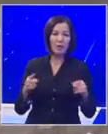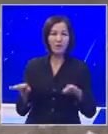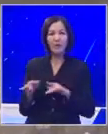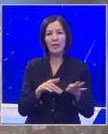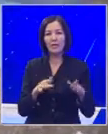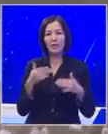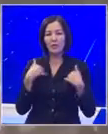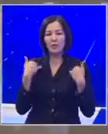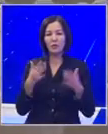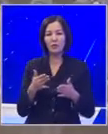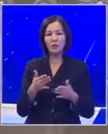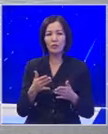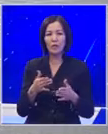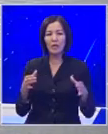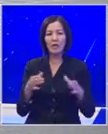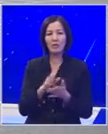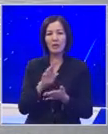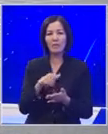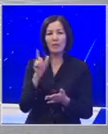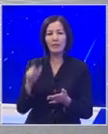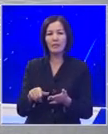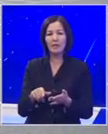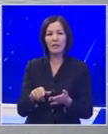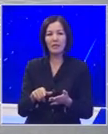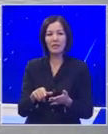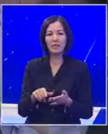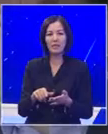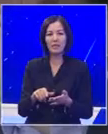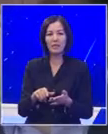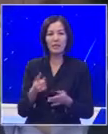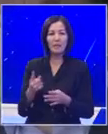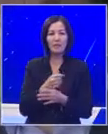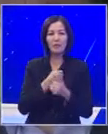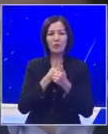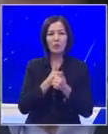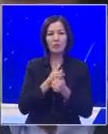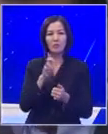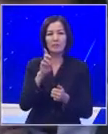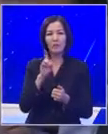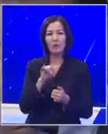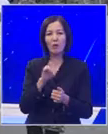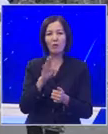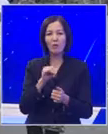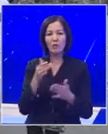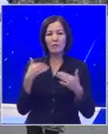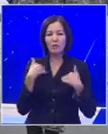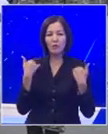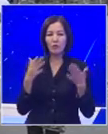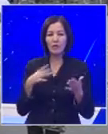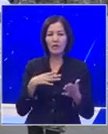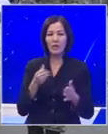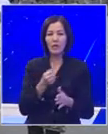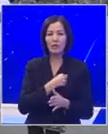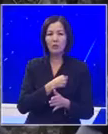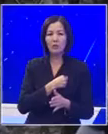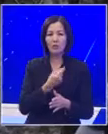сапқа тұрғандарда штаб бастығы, десанттық шабуылдау әскерлері қолбасшысының бірінші орынбасары Бауыржан Артықов құттықтады.